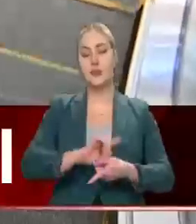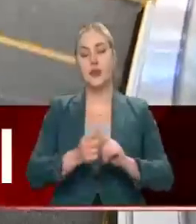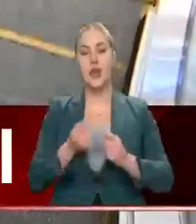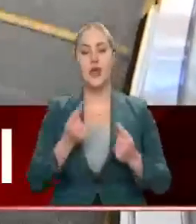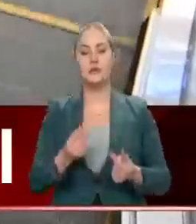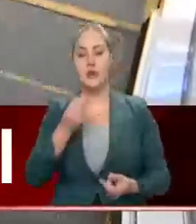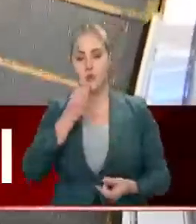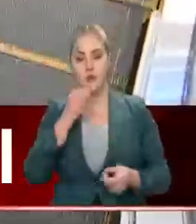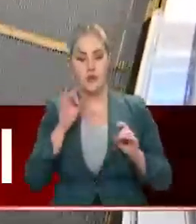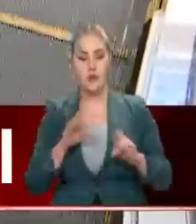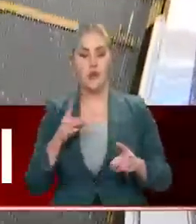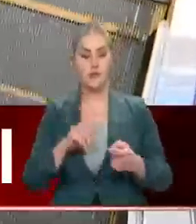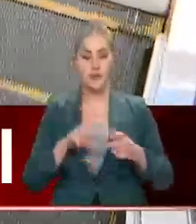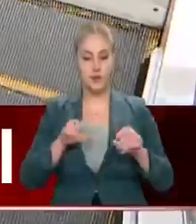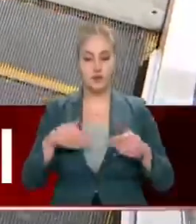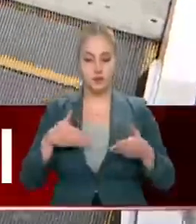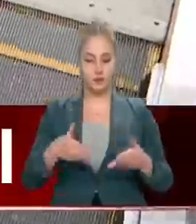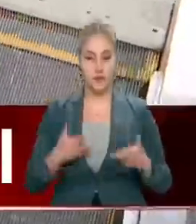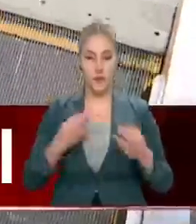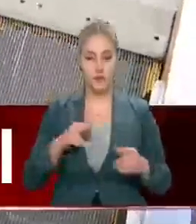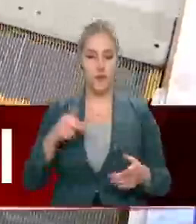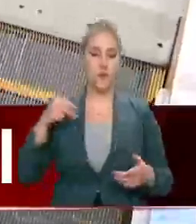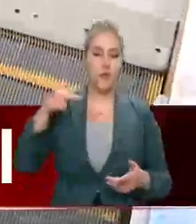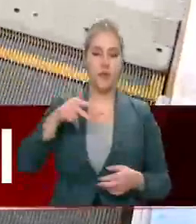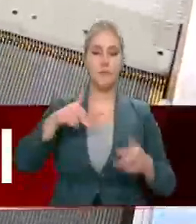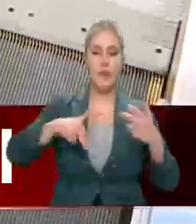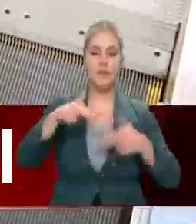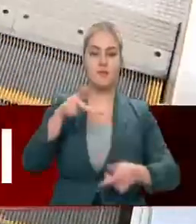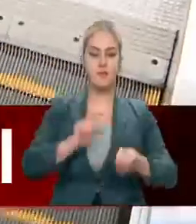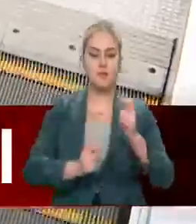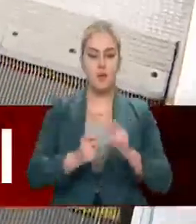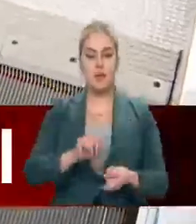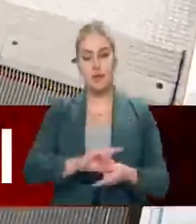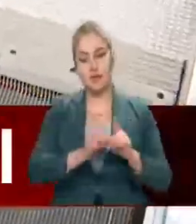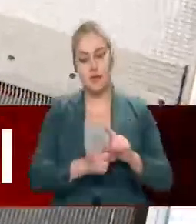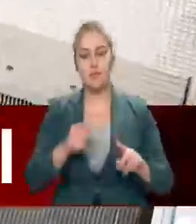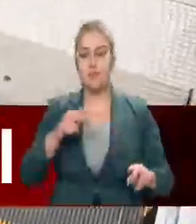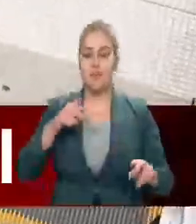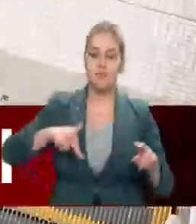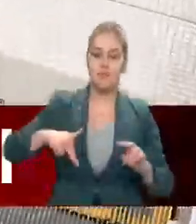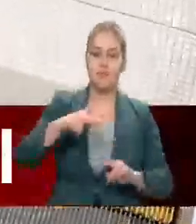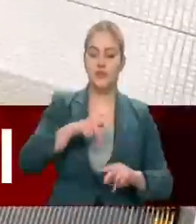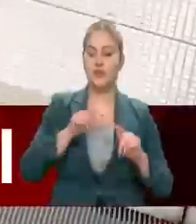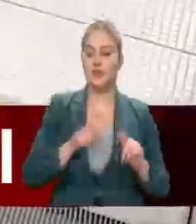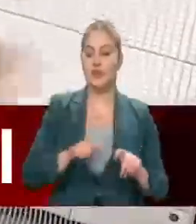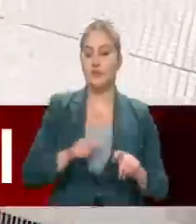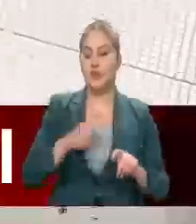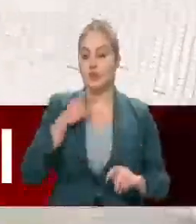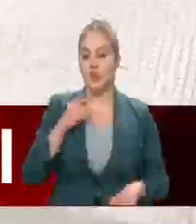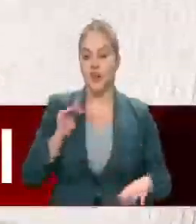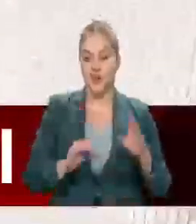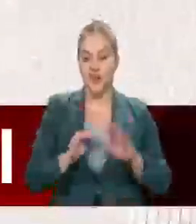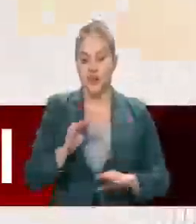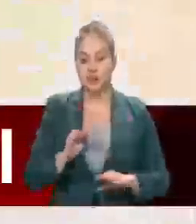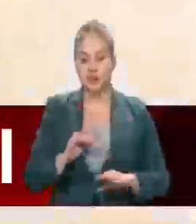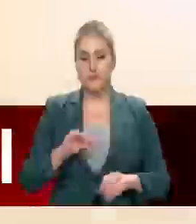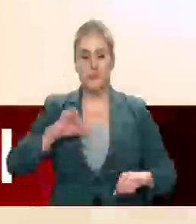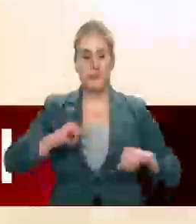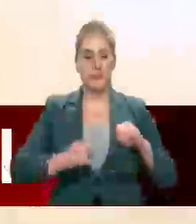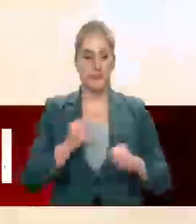az yemek yemek ve işte yürüyen merdiven kullanmak yerine merdiven kullanmak yani hayatımızda